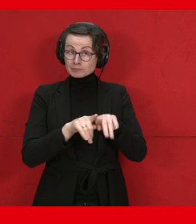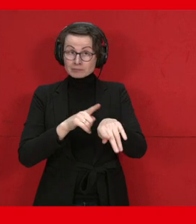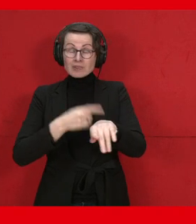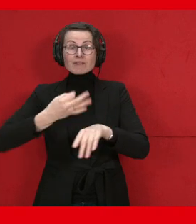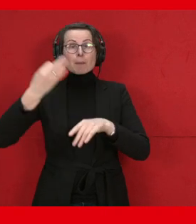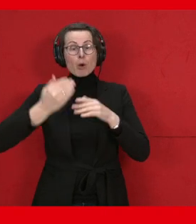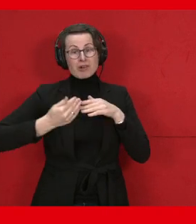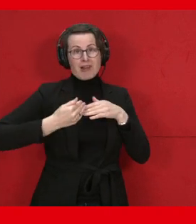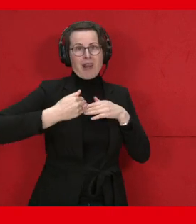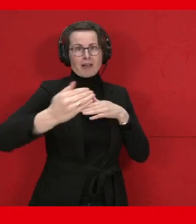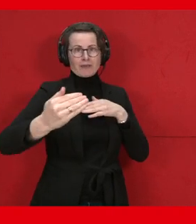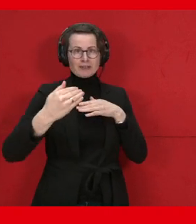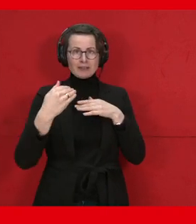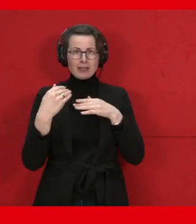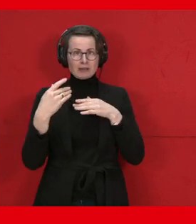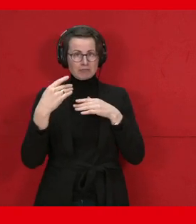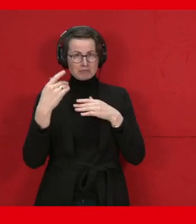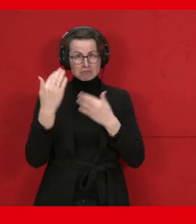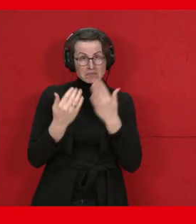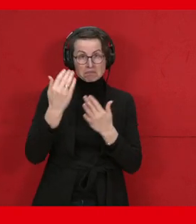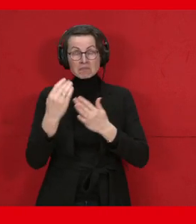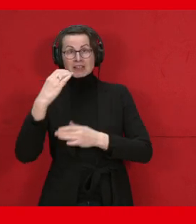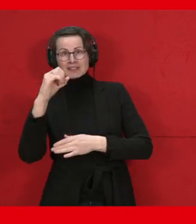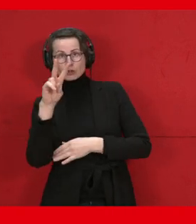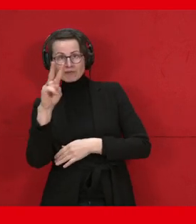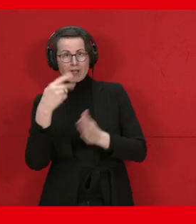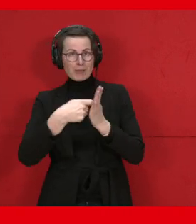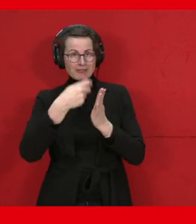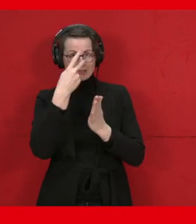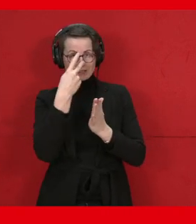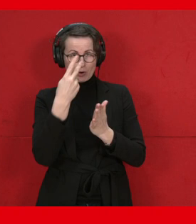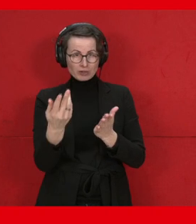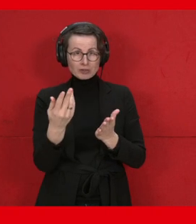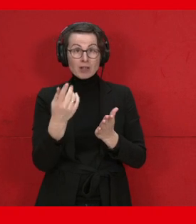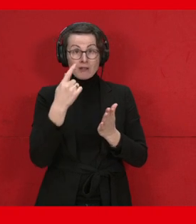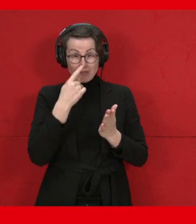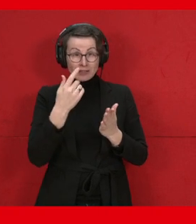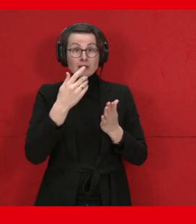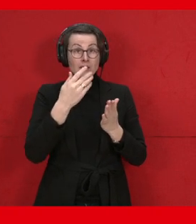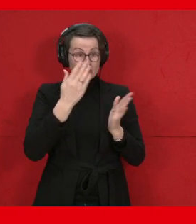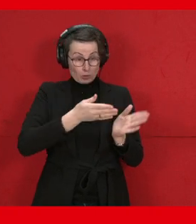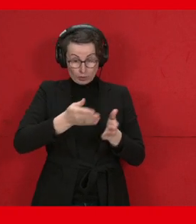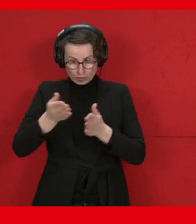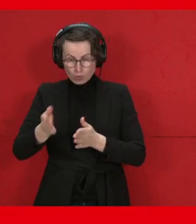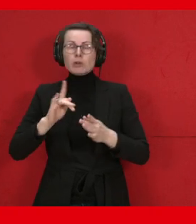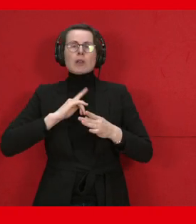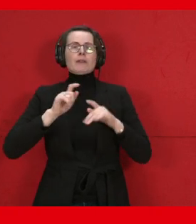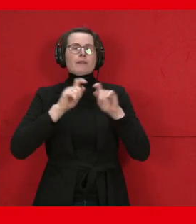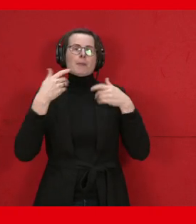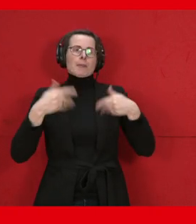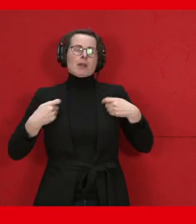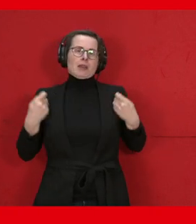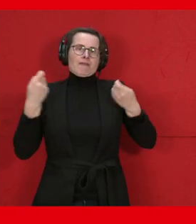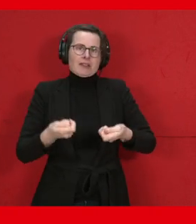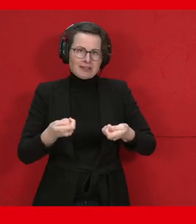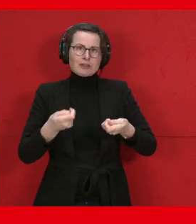langfristig kalkulierbaren CO2-Preis. Und dann haben wir die Konstellation, mit der wir, glaube ich, die notwendigen Investitionen auf den Weg bringen können und